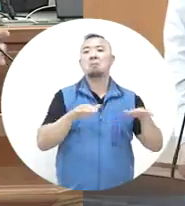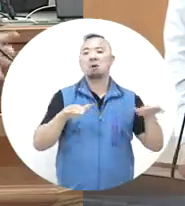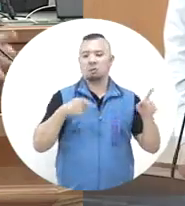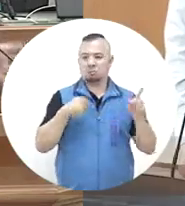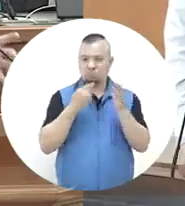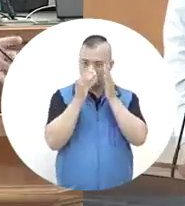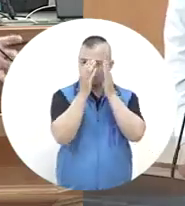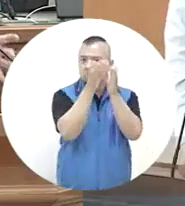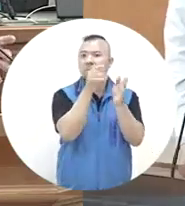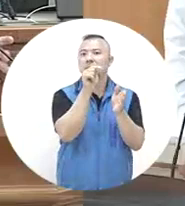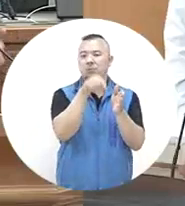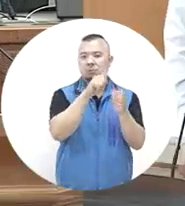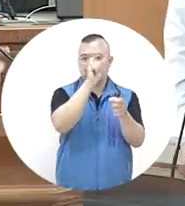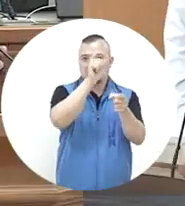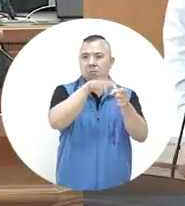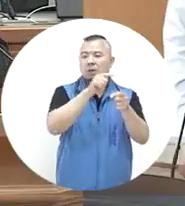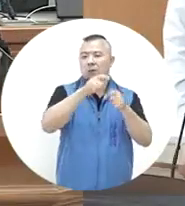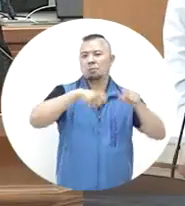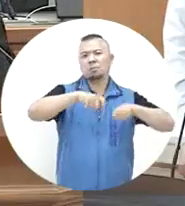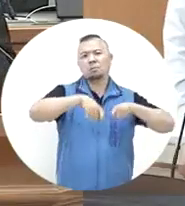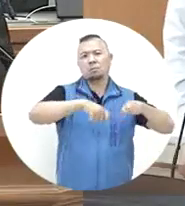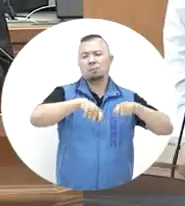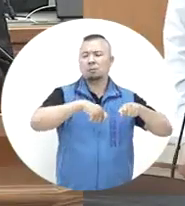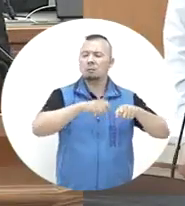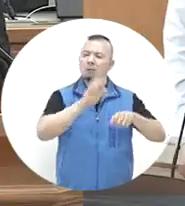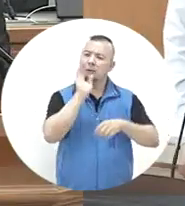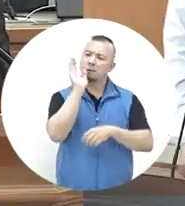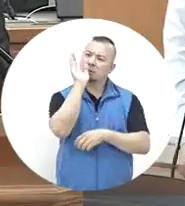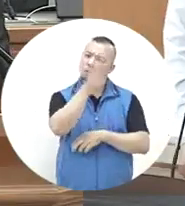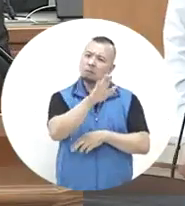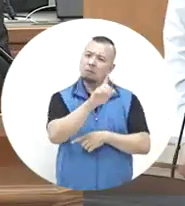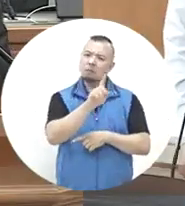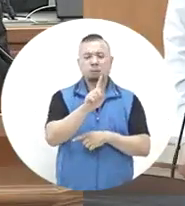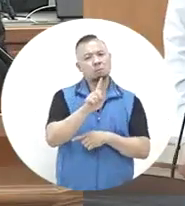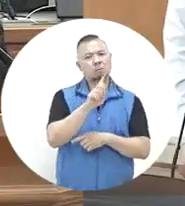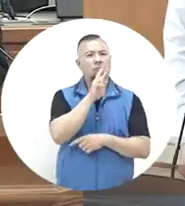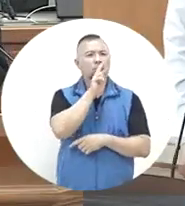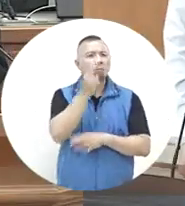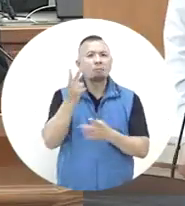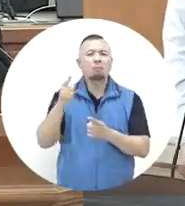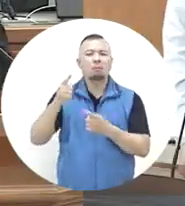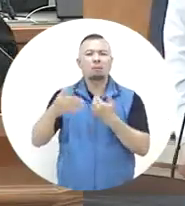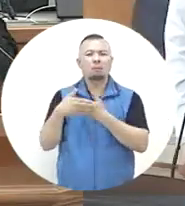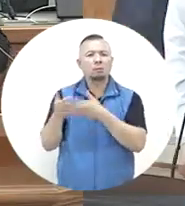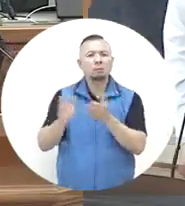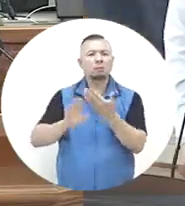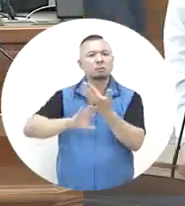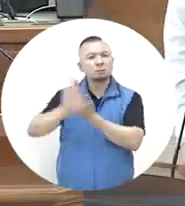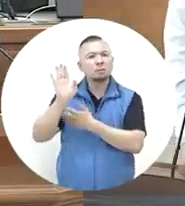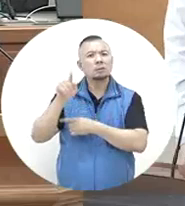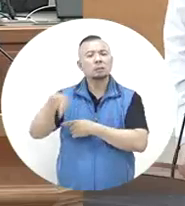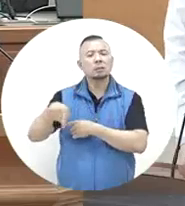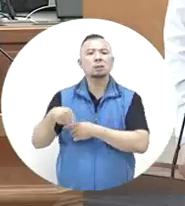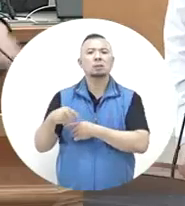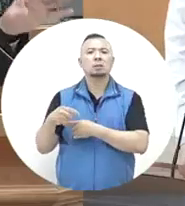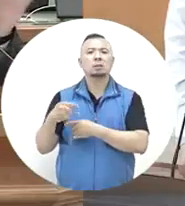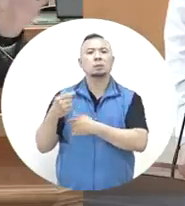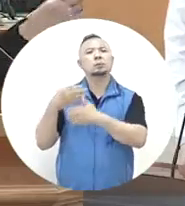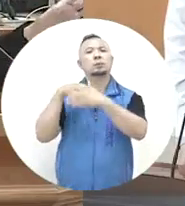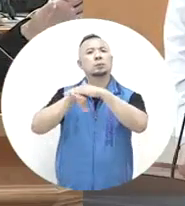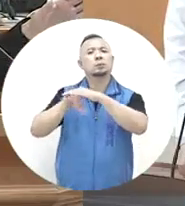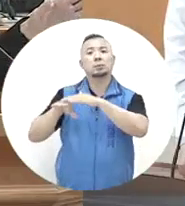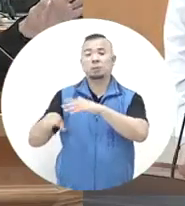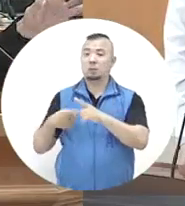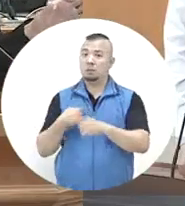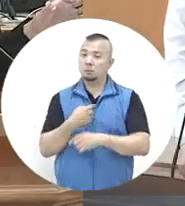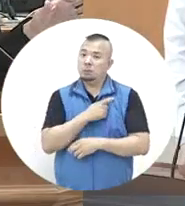向来推动。那奇怪，我们后来我们再看遍，又变成室外干燥储存。我在那边当监督委员，所有专家学